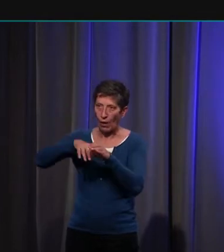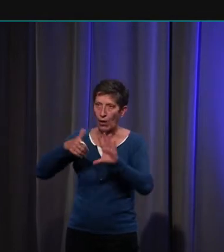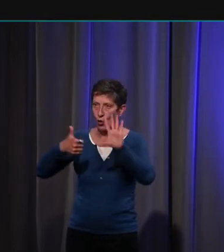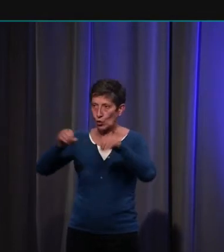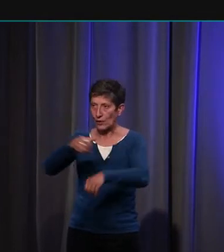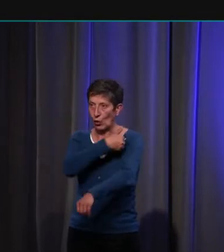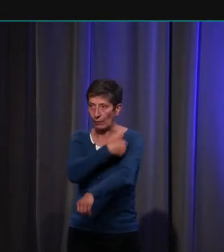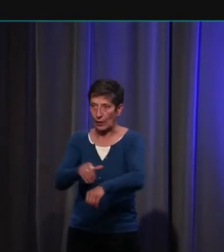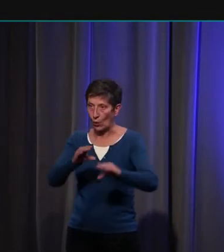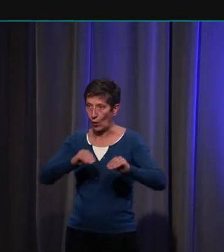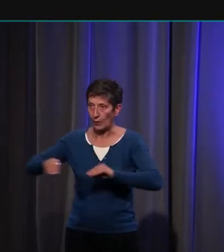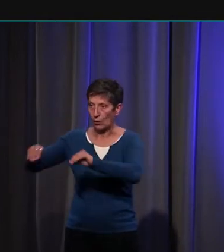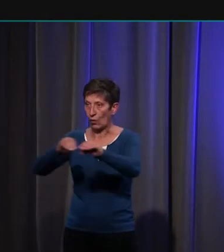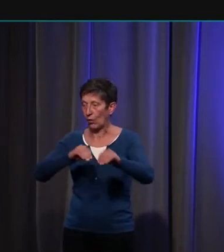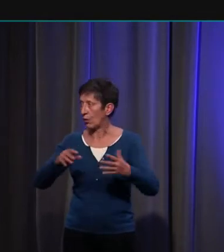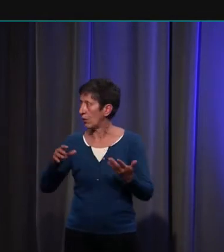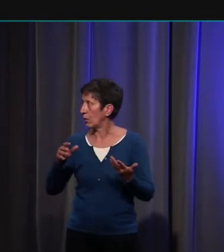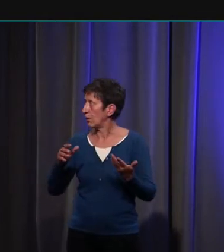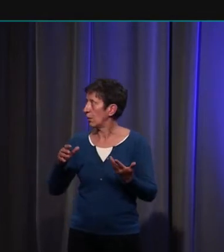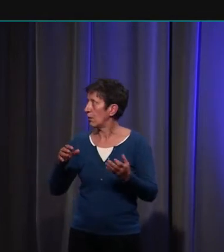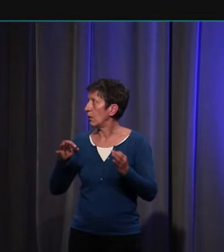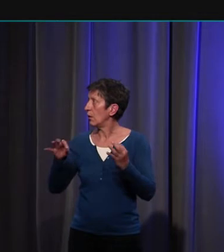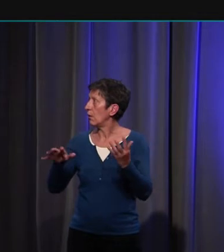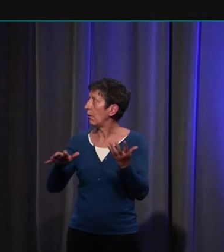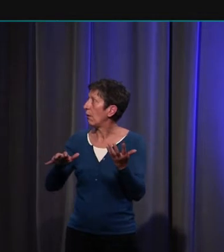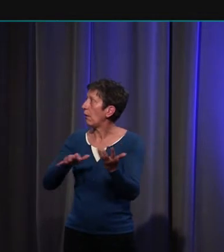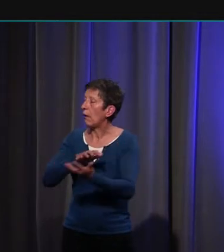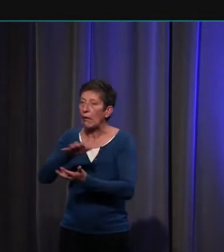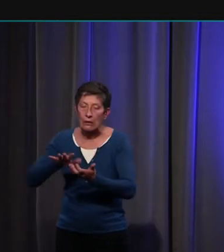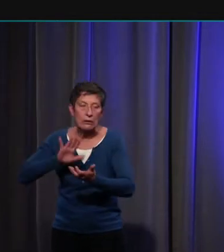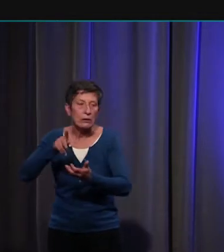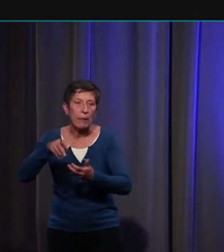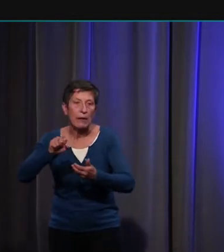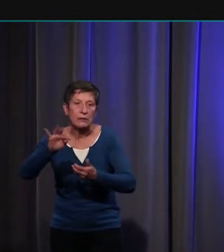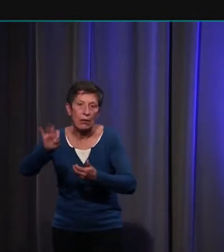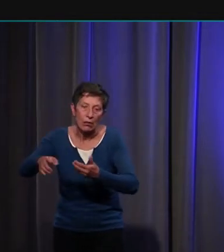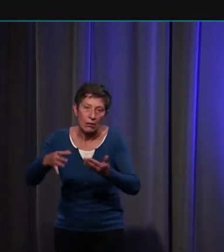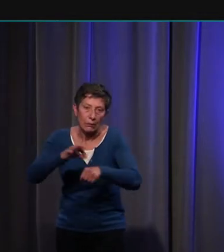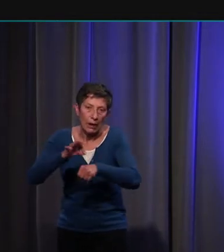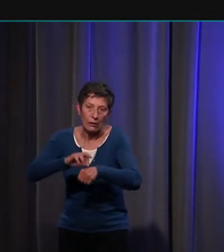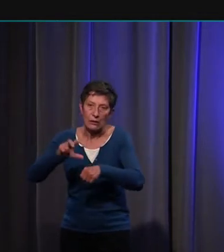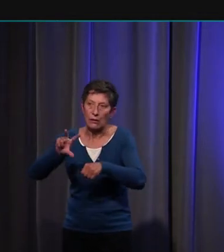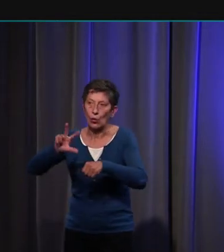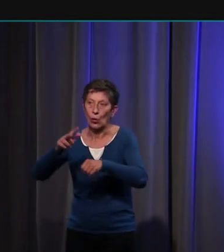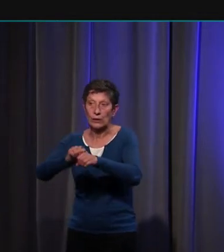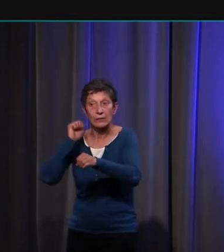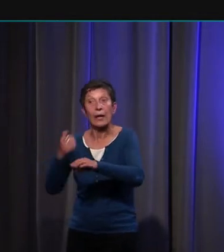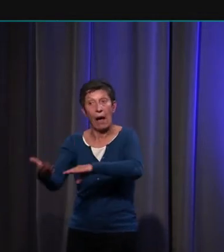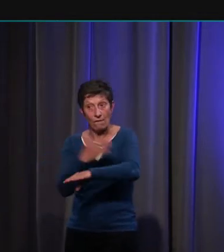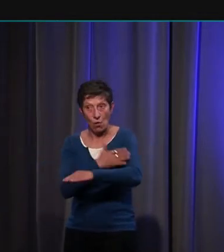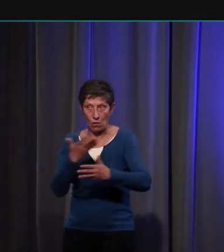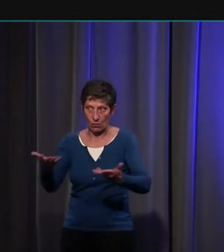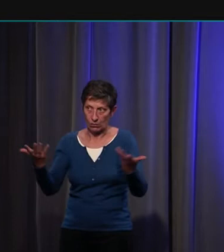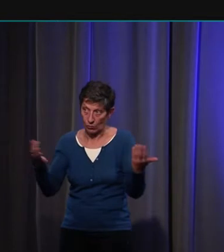l'ampli roma avant les grandes crises les 10es de la peste du 3ème siècle vous voyez ces cds